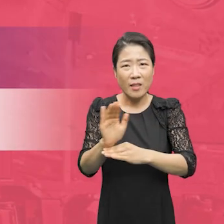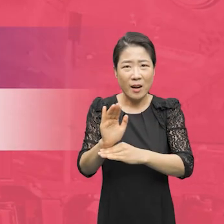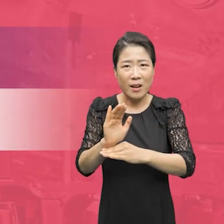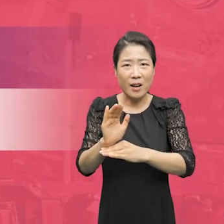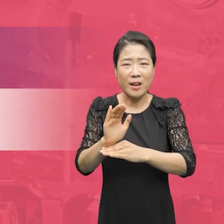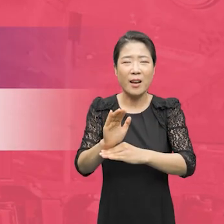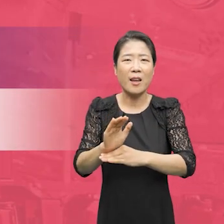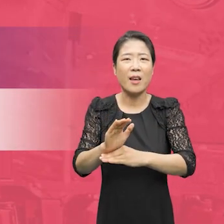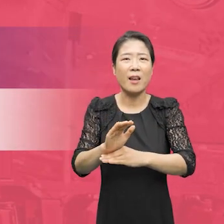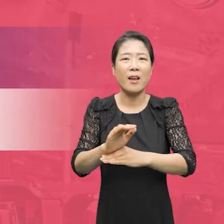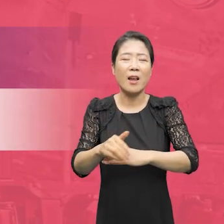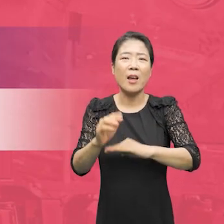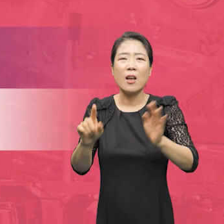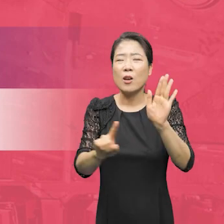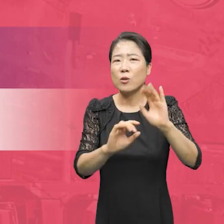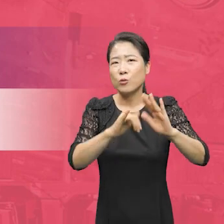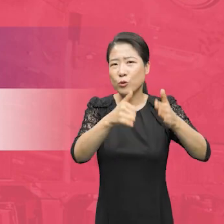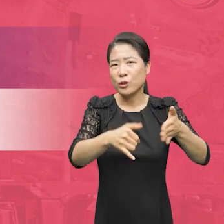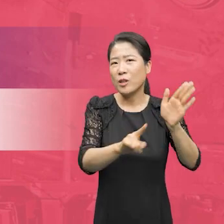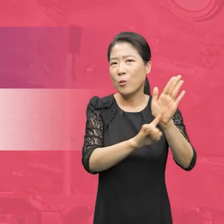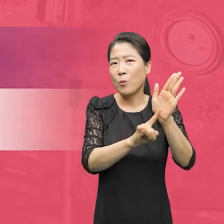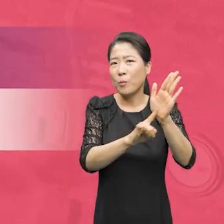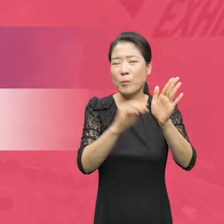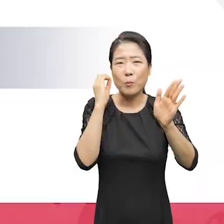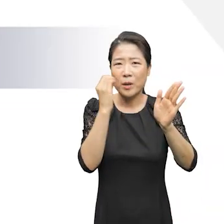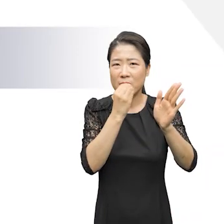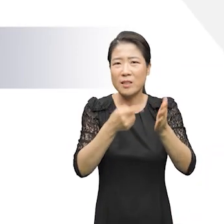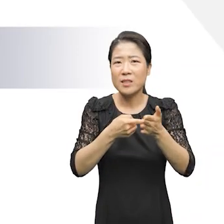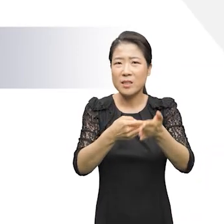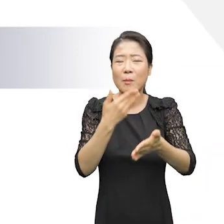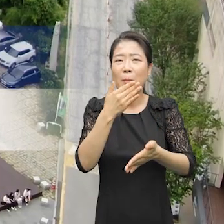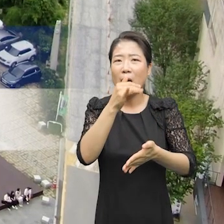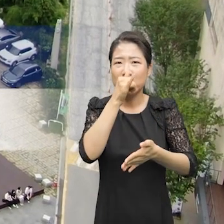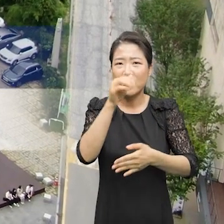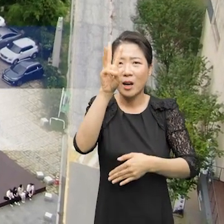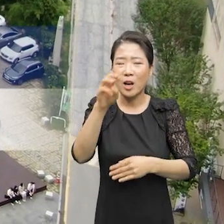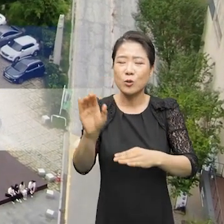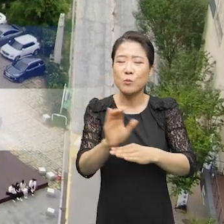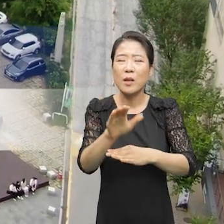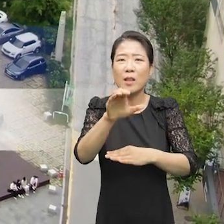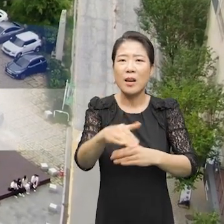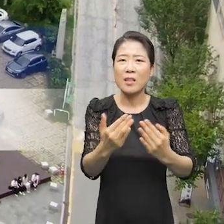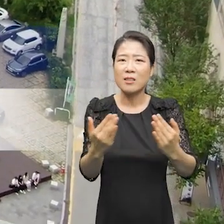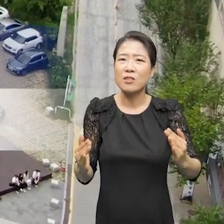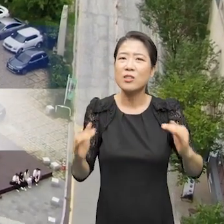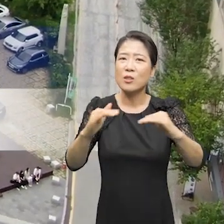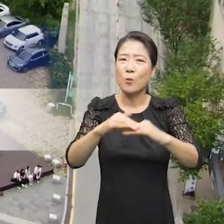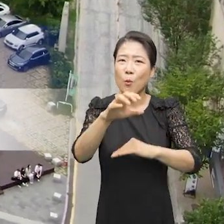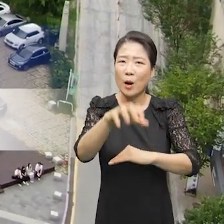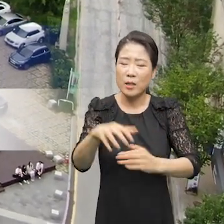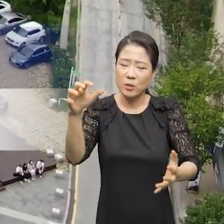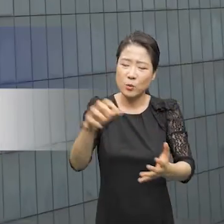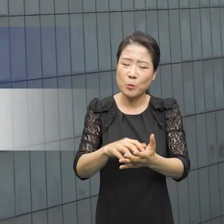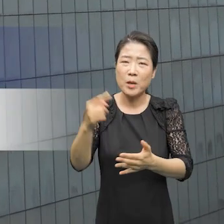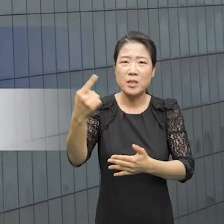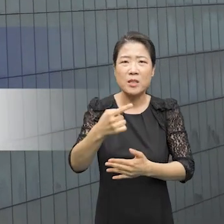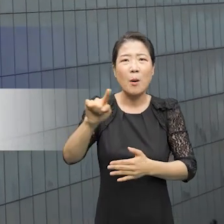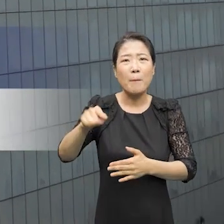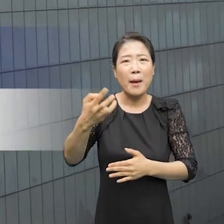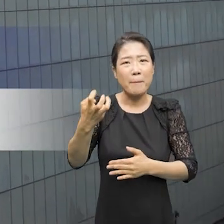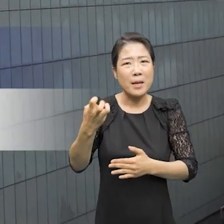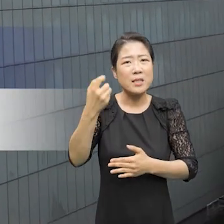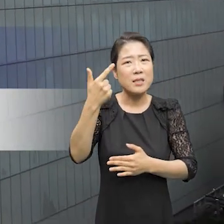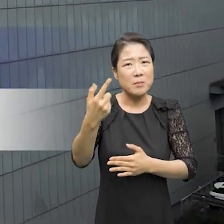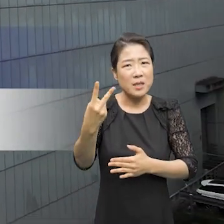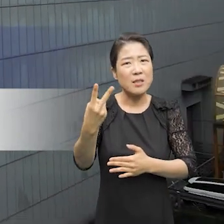비엔날레 전시관 건립 국제 설계공모 홈페이지에서 가능합니다 한편 광주 비엔날레 전시관은 총사업비